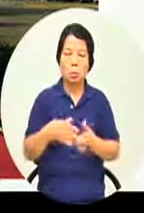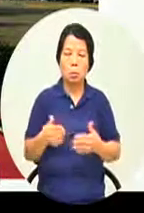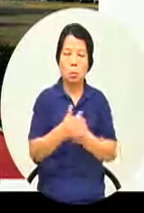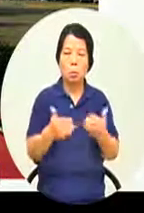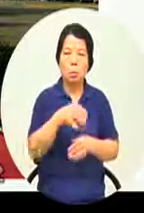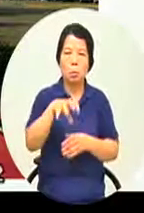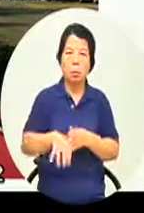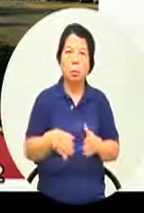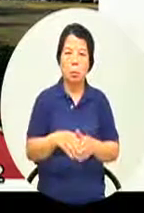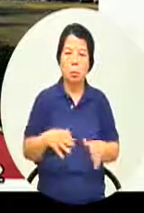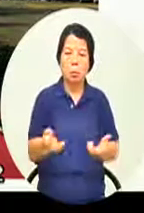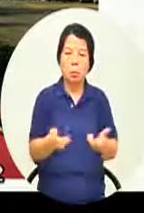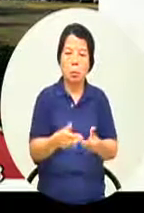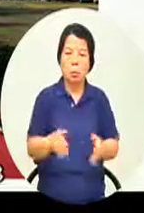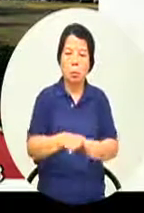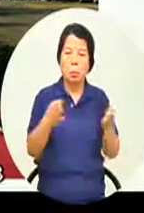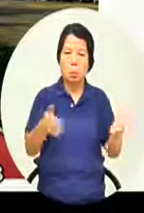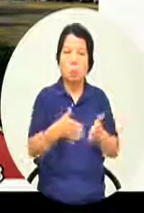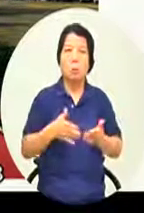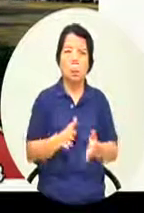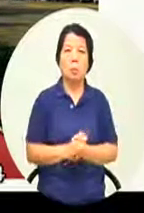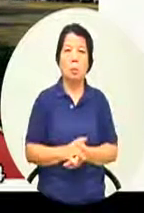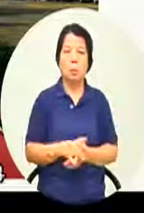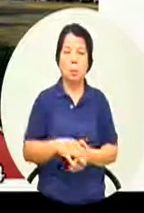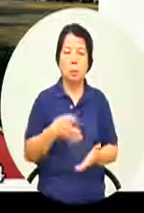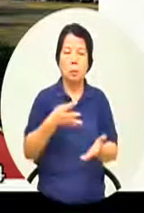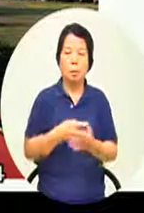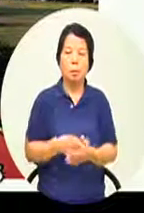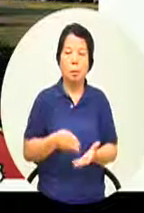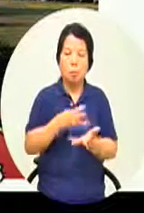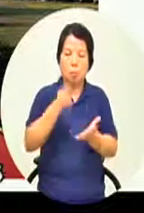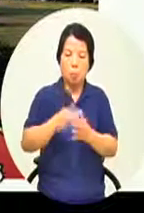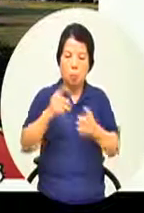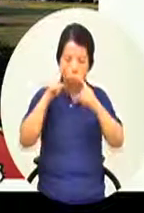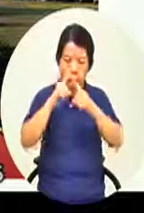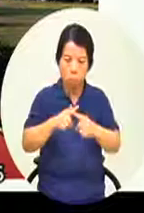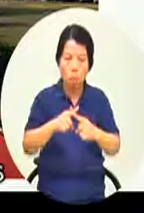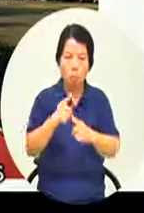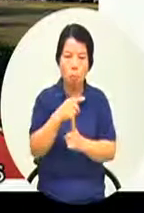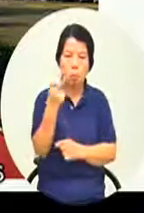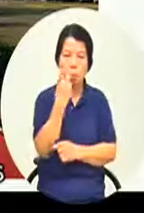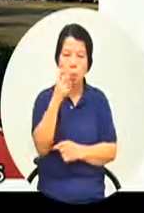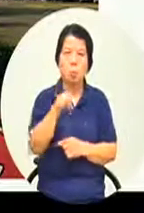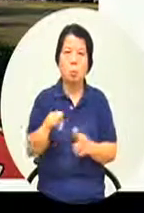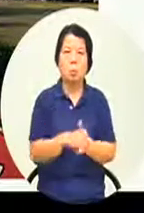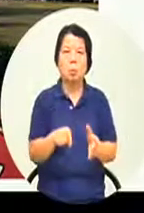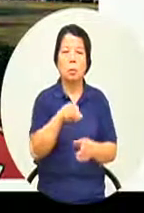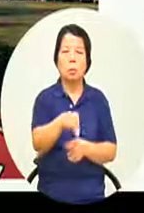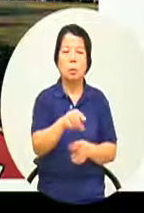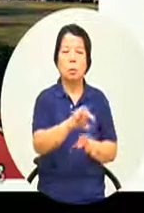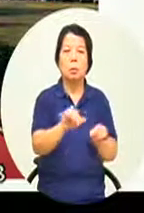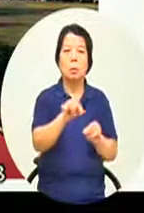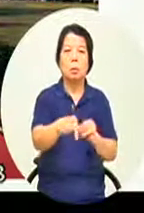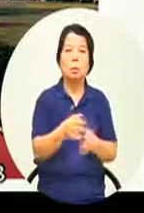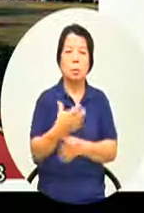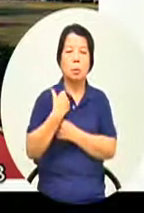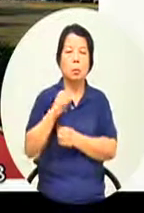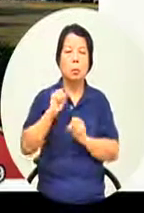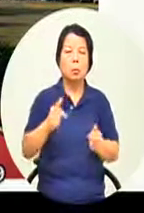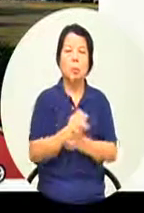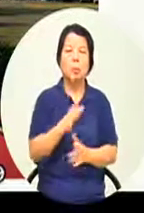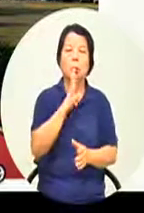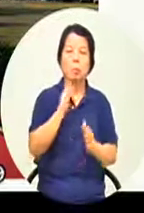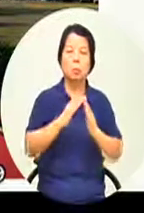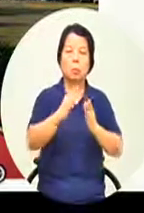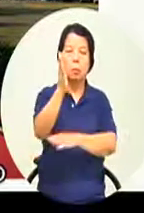快开辟，因为后来我们会看了第三次的时候，有终于发现说，这块地其实不是官方的，这块已经是市政府的路用